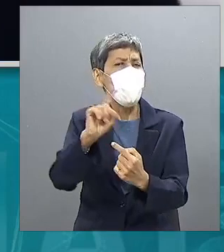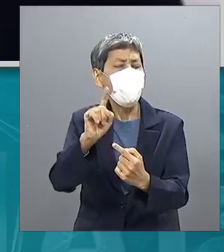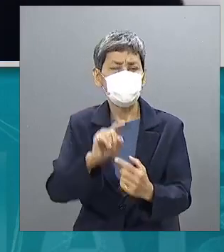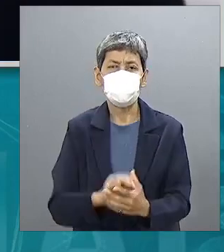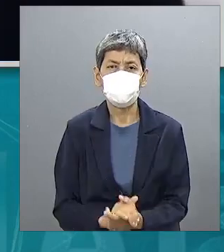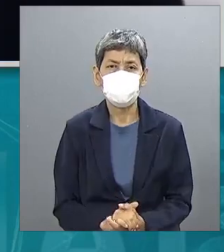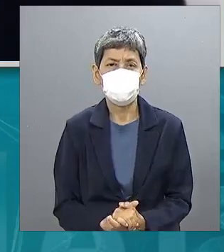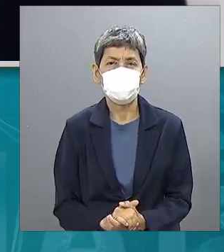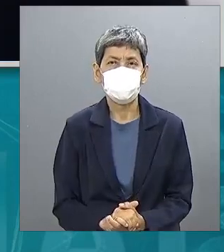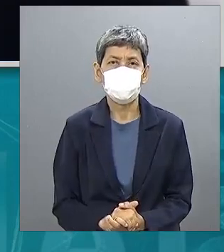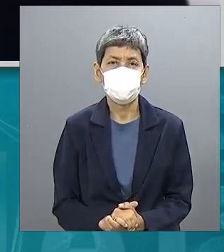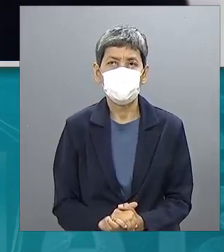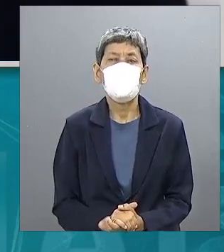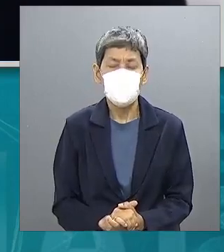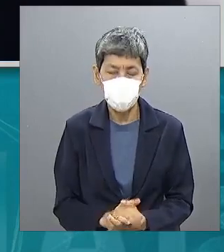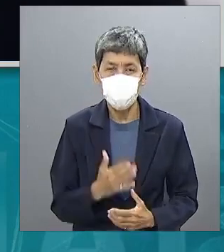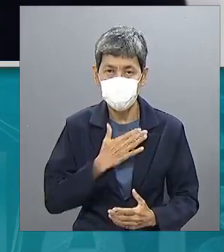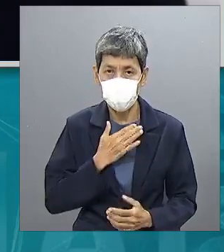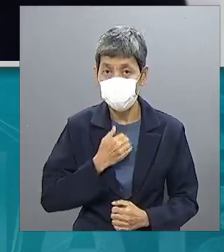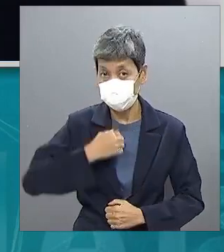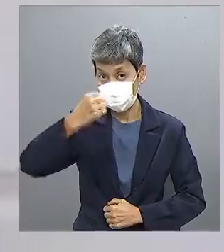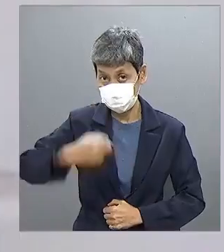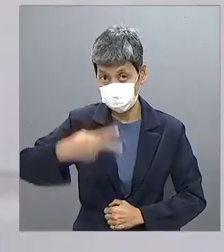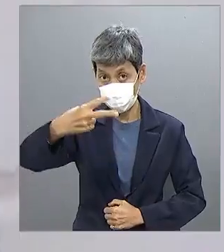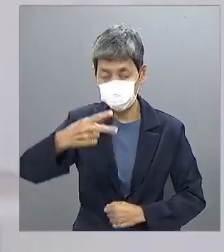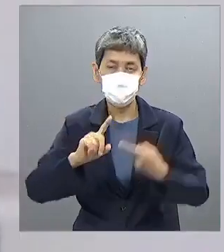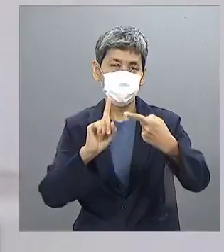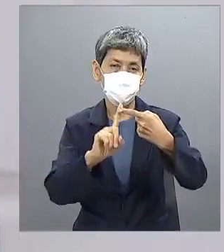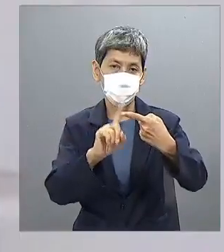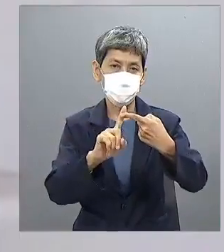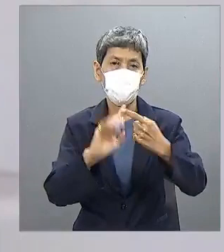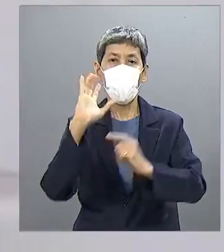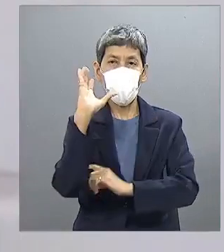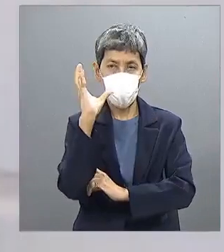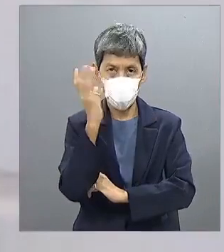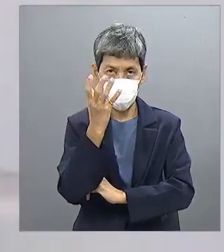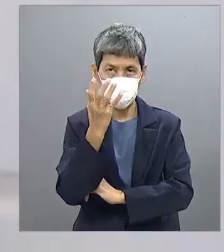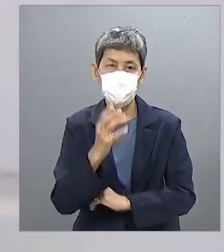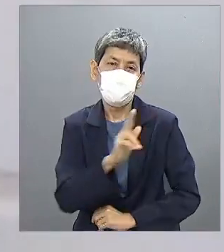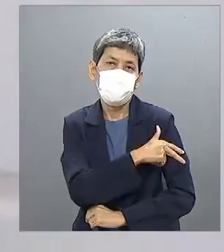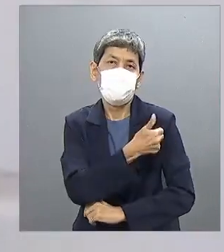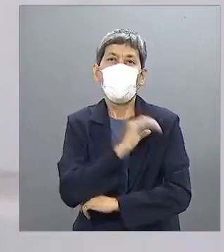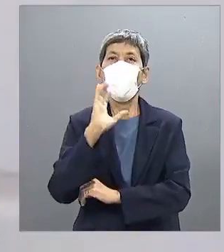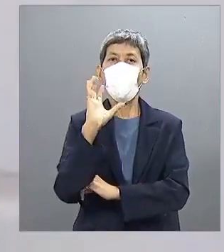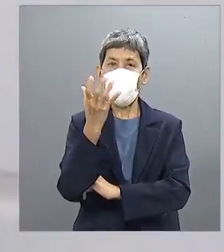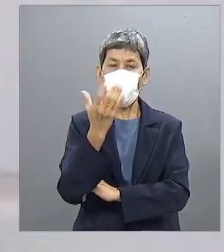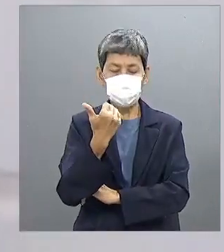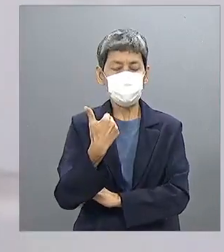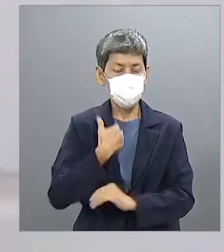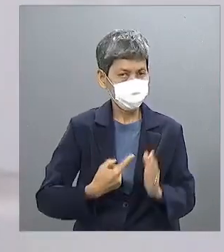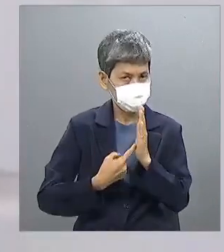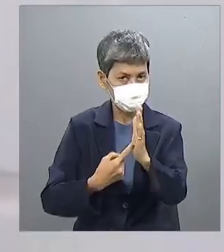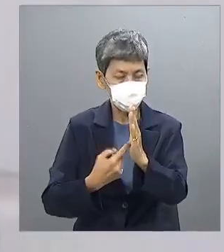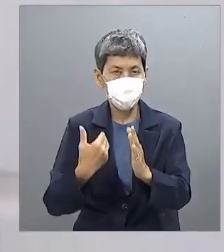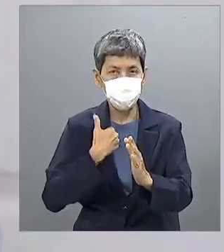ครับผมขอแยกเป็น 2กรณีนะครับก็เลยนี่แรกเนี่ยในระดับโลกนะครับวงการทำไมโลกเองที่มีการเสนอนะครับประเด็นคำว่า